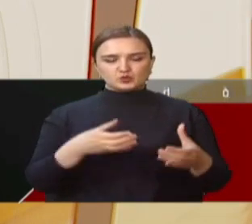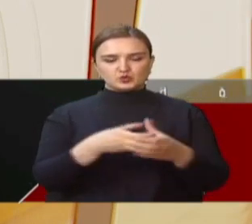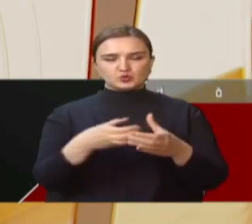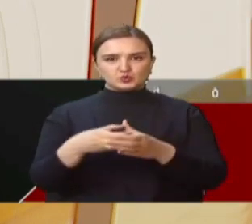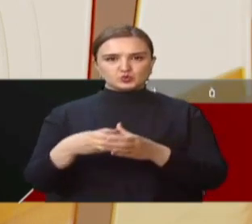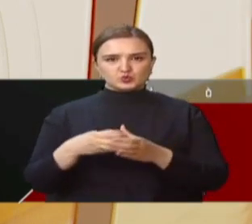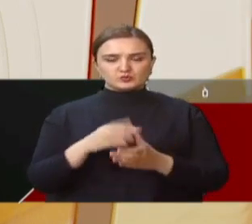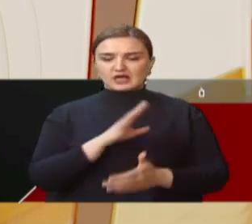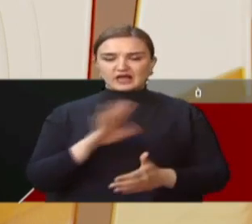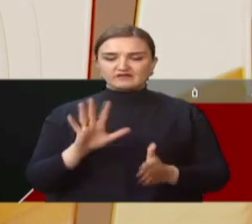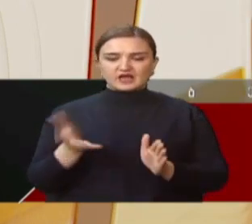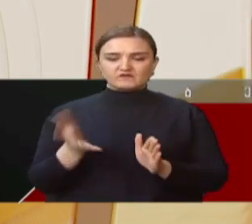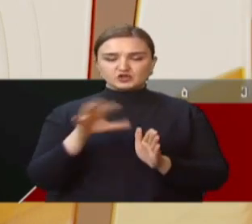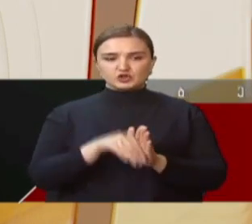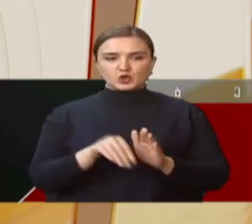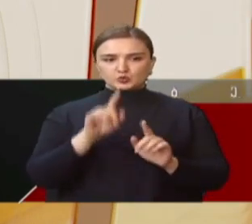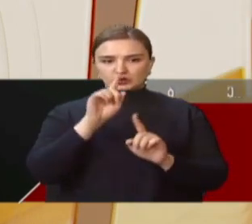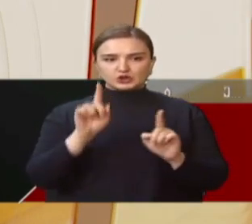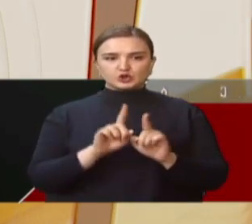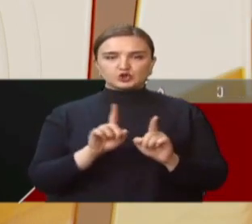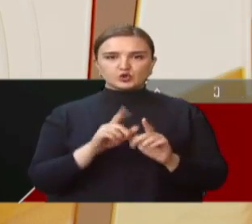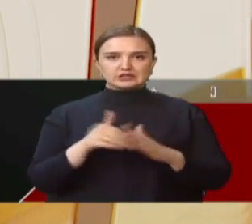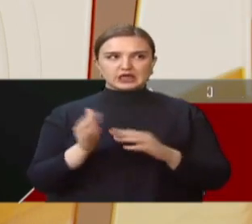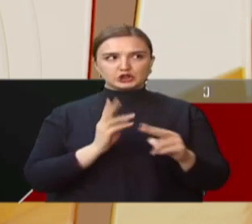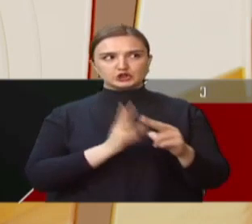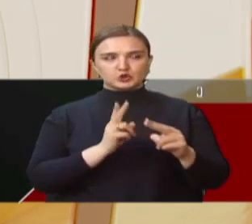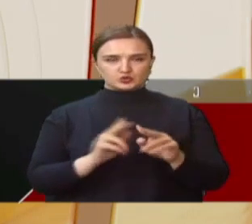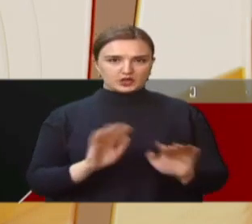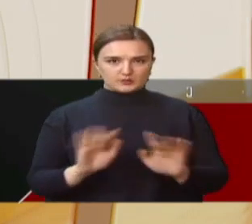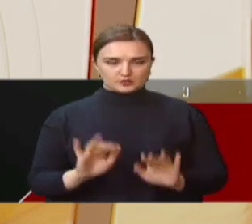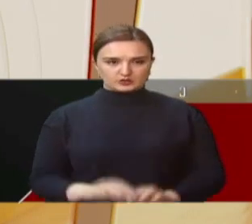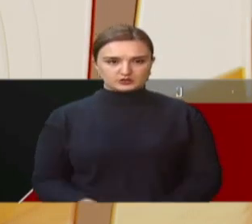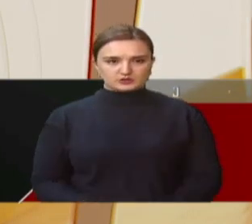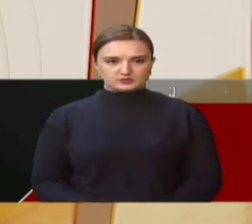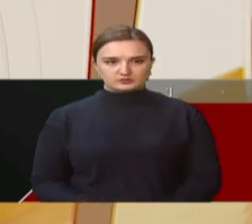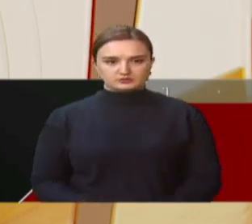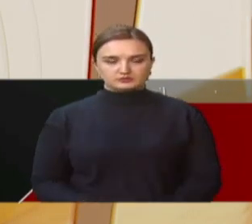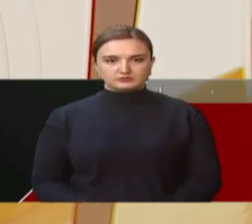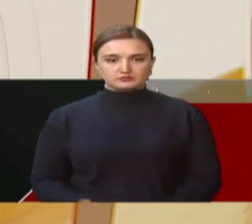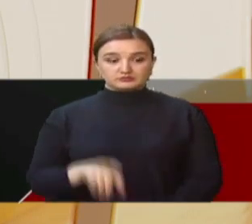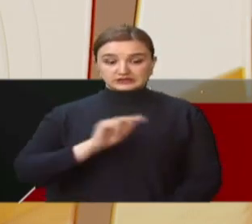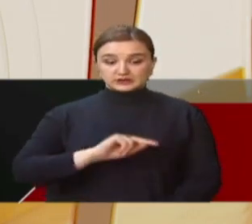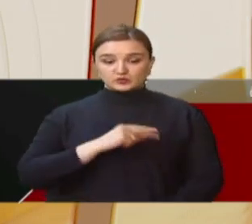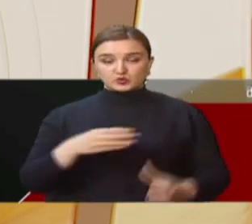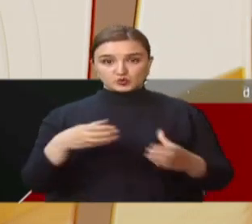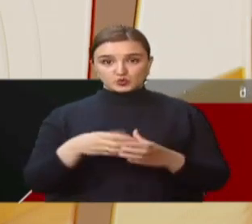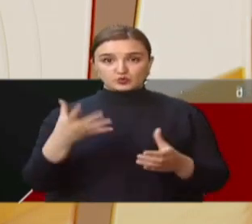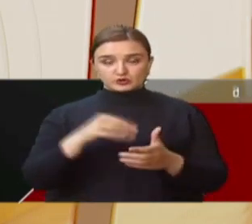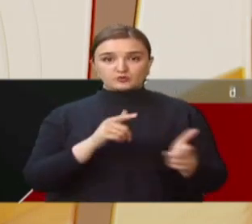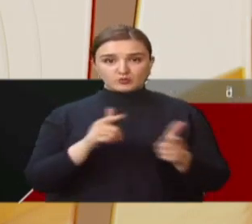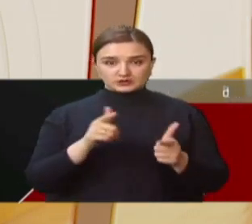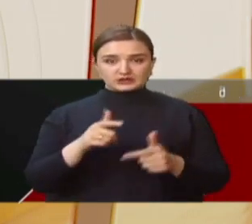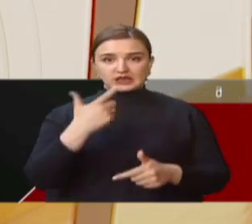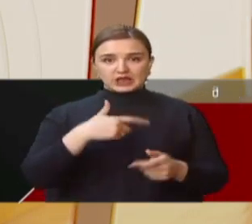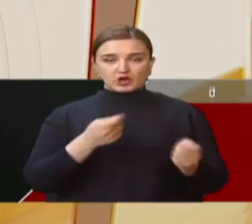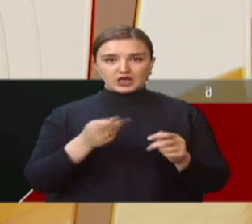epșii, romar vei avea, cartul e bitecos, amar ramenele de chelișe ușală proces. Am samușa o grupă și m-am zădat. De oligarhii să